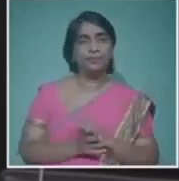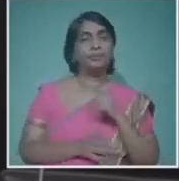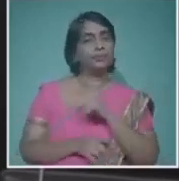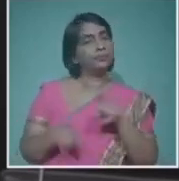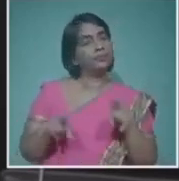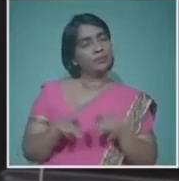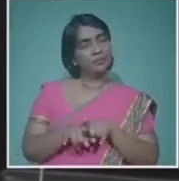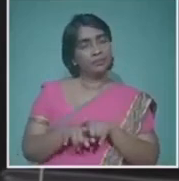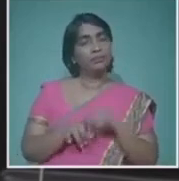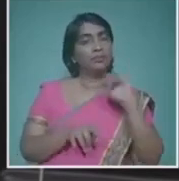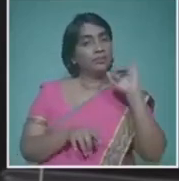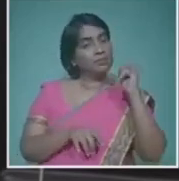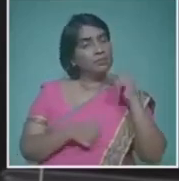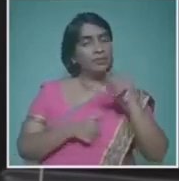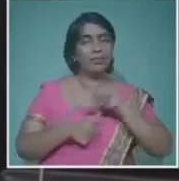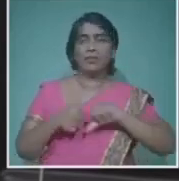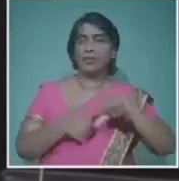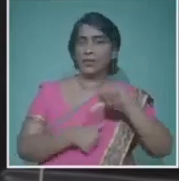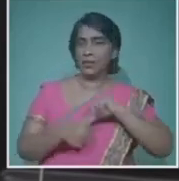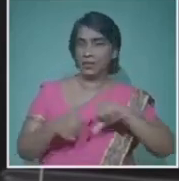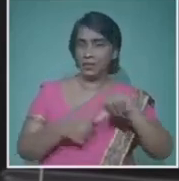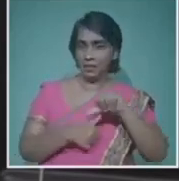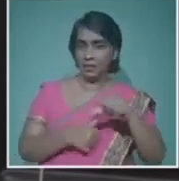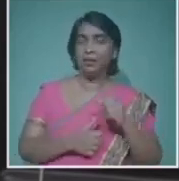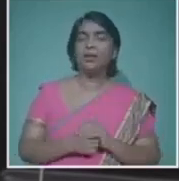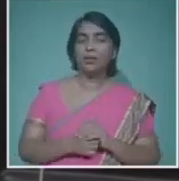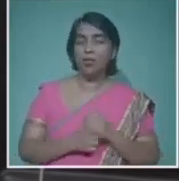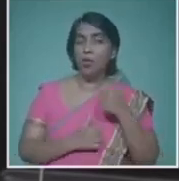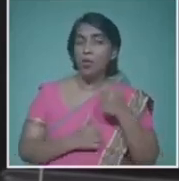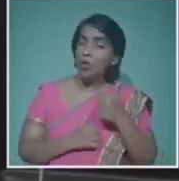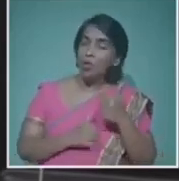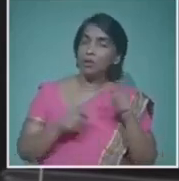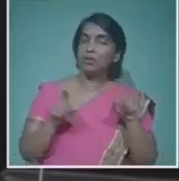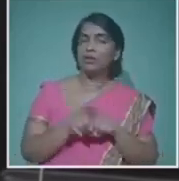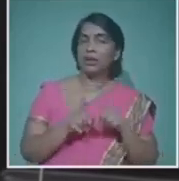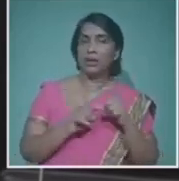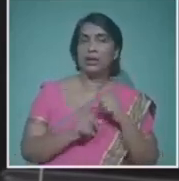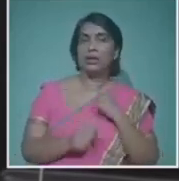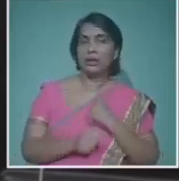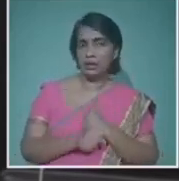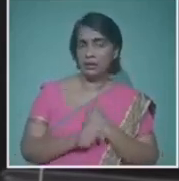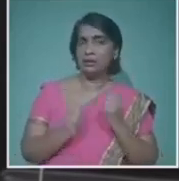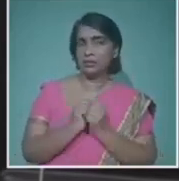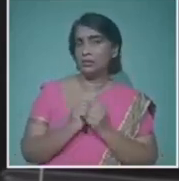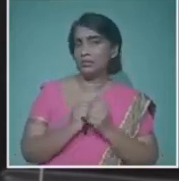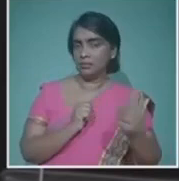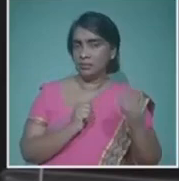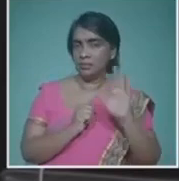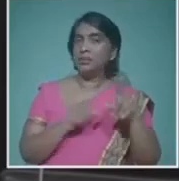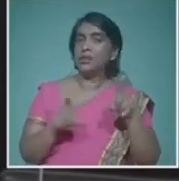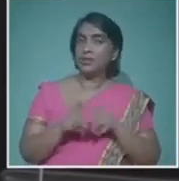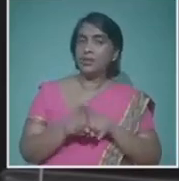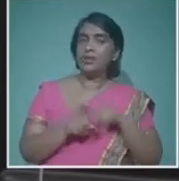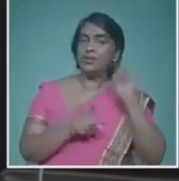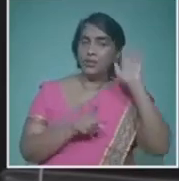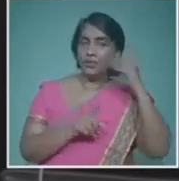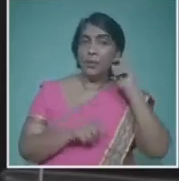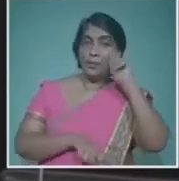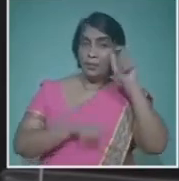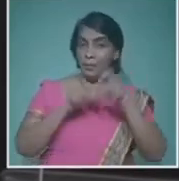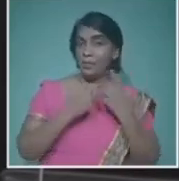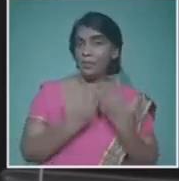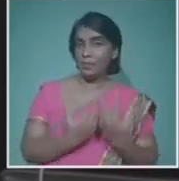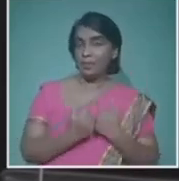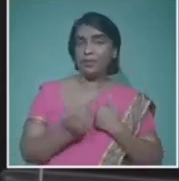නිසා සමහරක් ආයතනවලදී හොඳ ආකාරයෙන් ඩිජිටල් කරන ක්‍රියාත්මක වෙලා තියෙනවා. ඒ වගේ විශේෂයෙන්ම ජනතාවට අවශ්‍ය